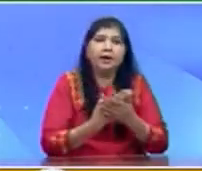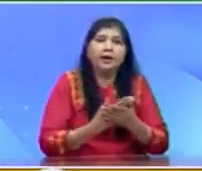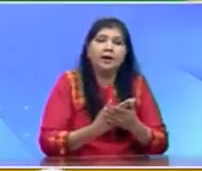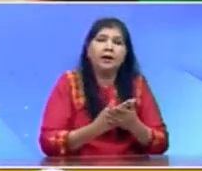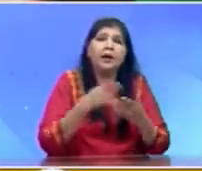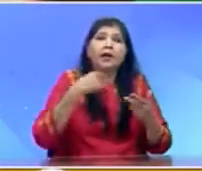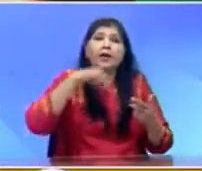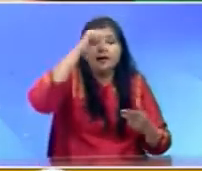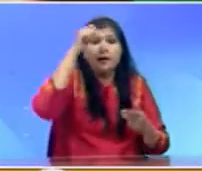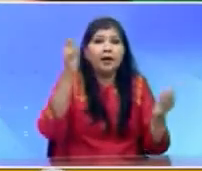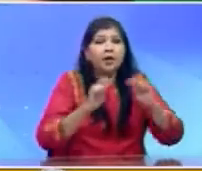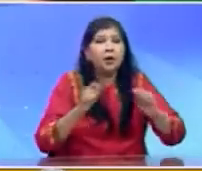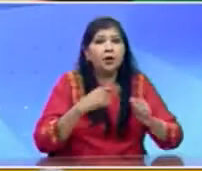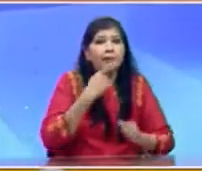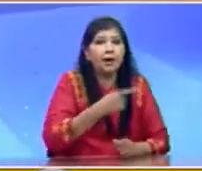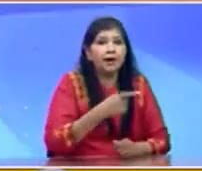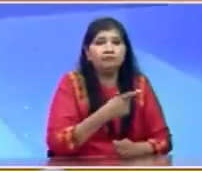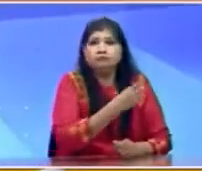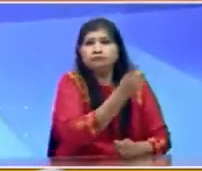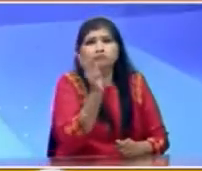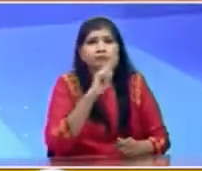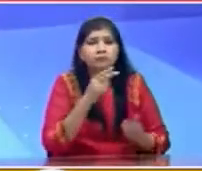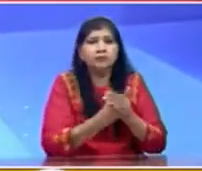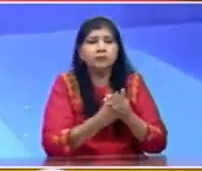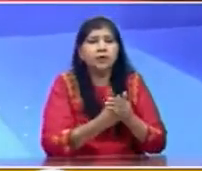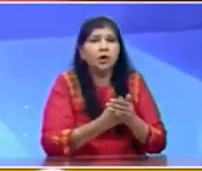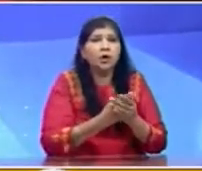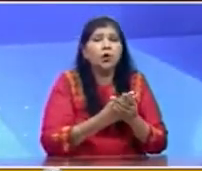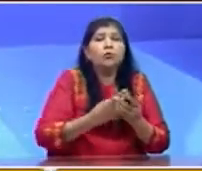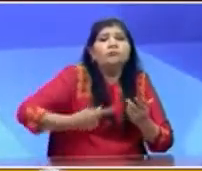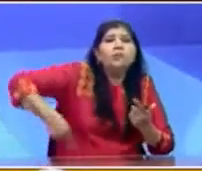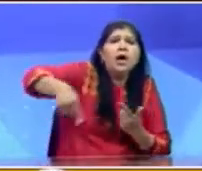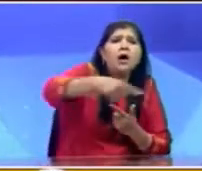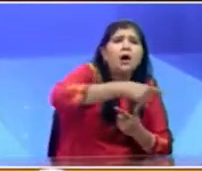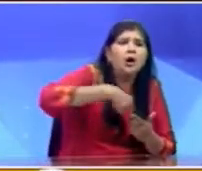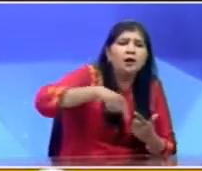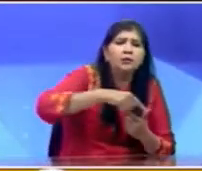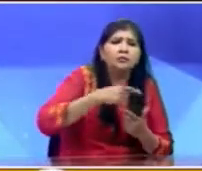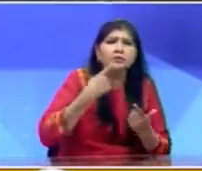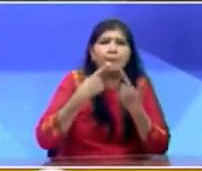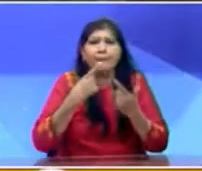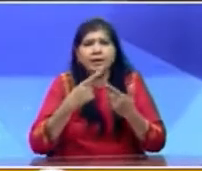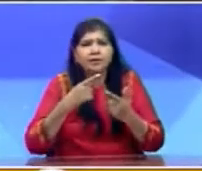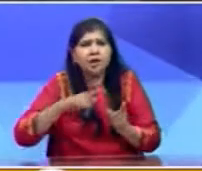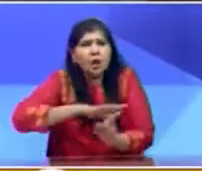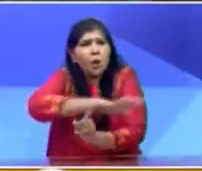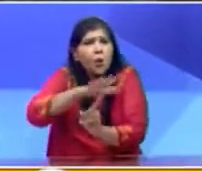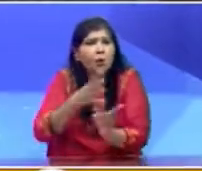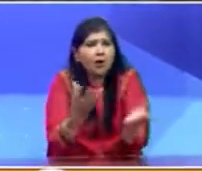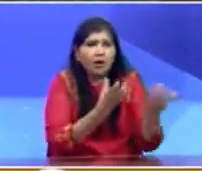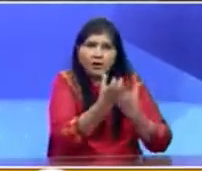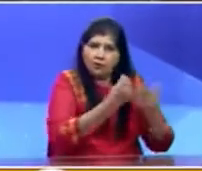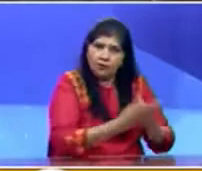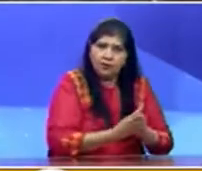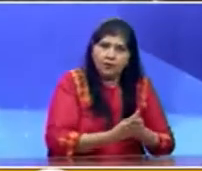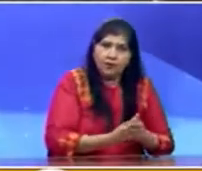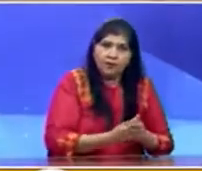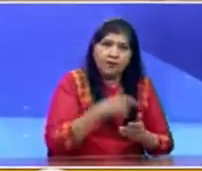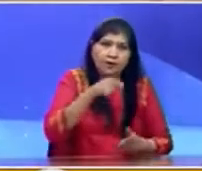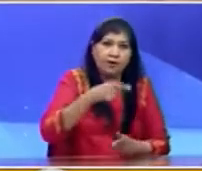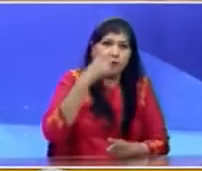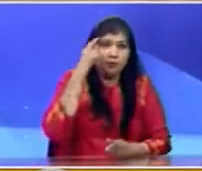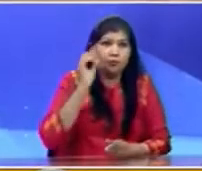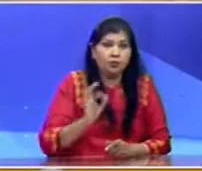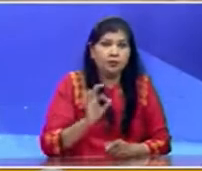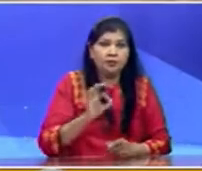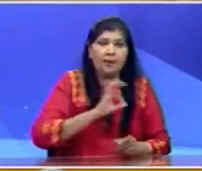है तो हर तरफ वोकल फॉर लोकल की ही गूंज सुनाई दे रही है। आपको ये जानकर भी